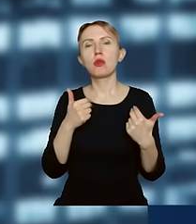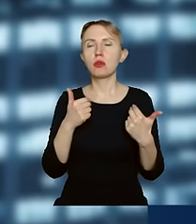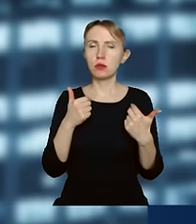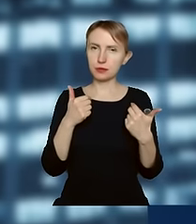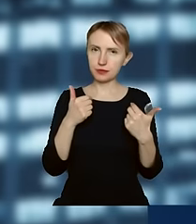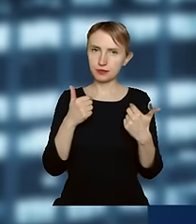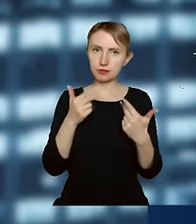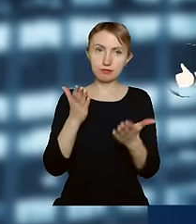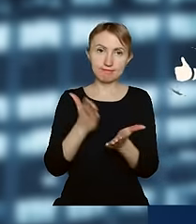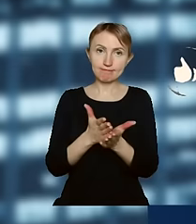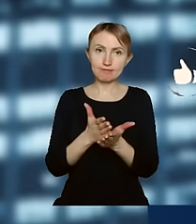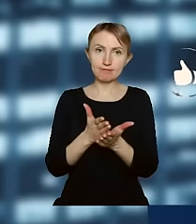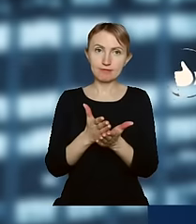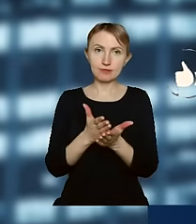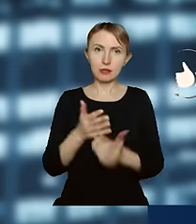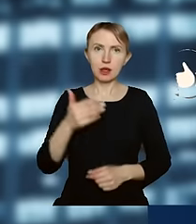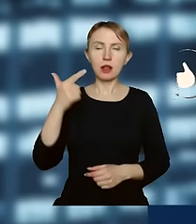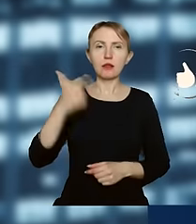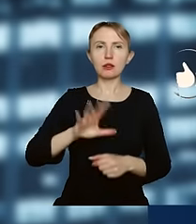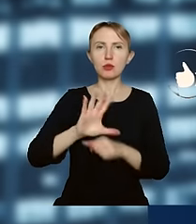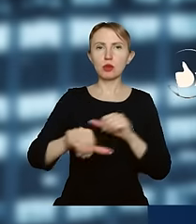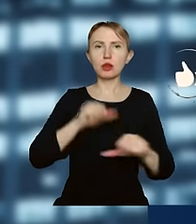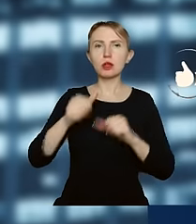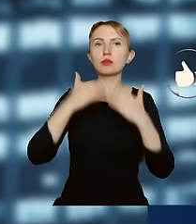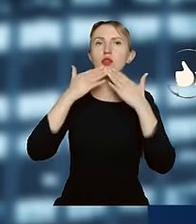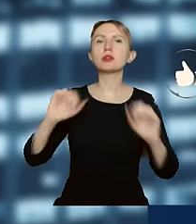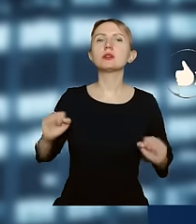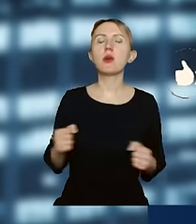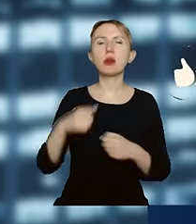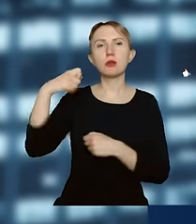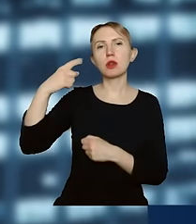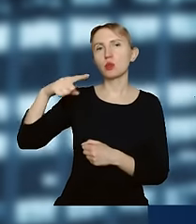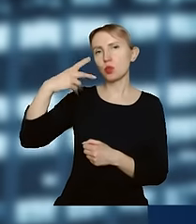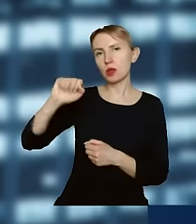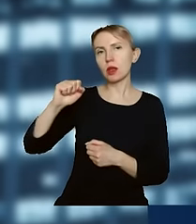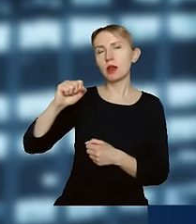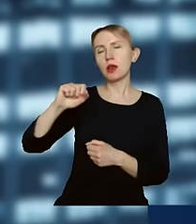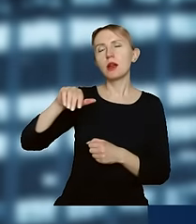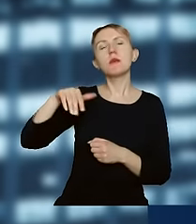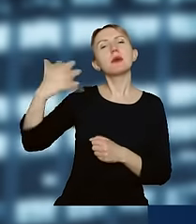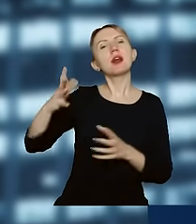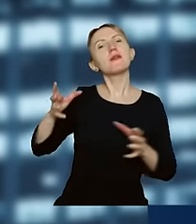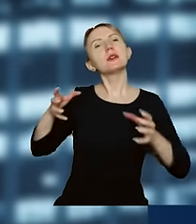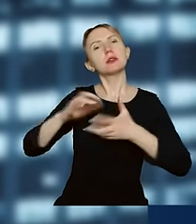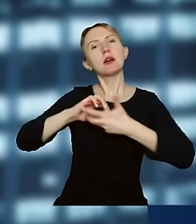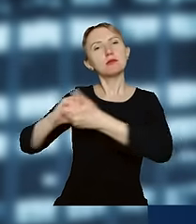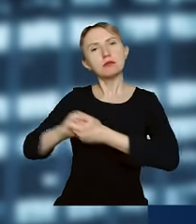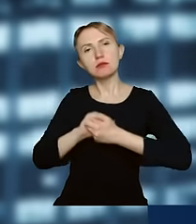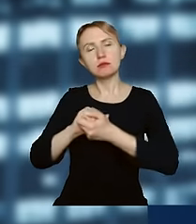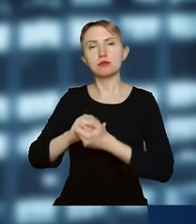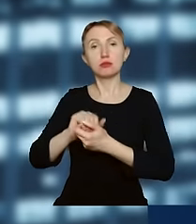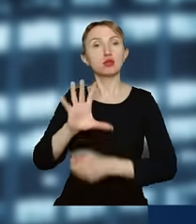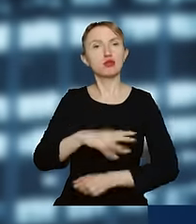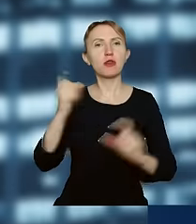i tyle. Po 2015, dzięki działaniom prezydenta Dudy, rządu Zjednoczonej Prawicy, ten dzień będący świętem państwowym miał